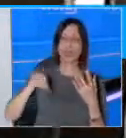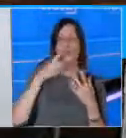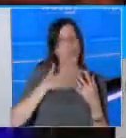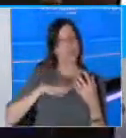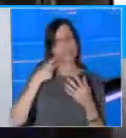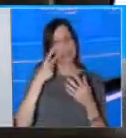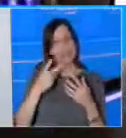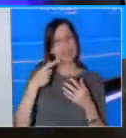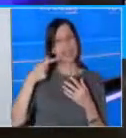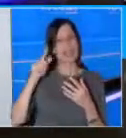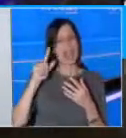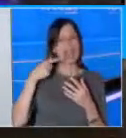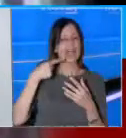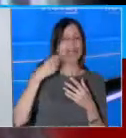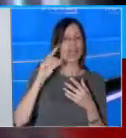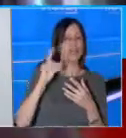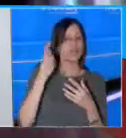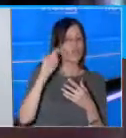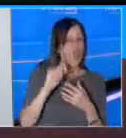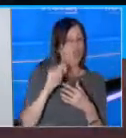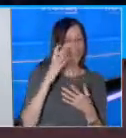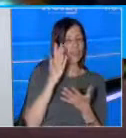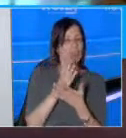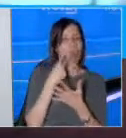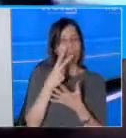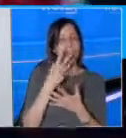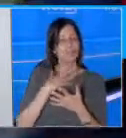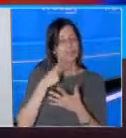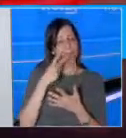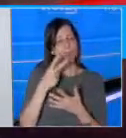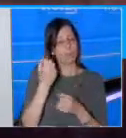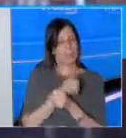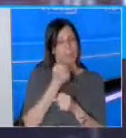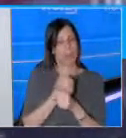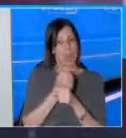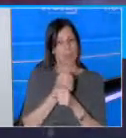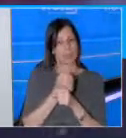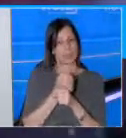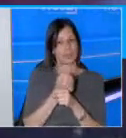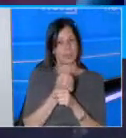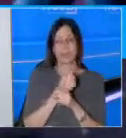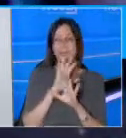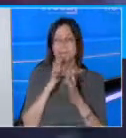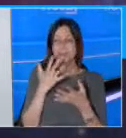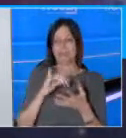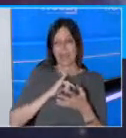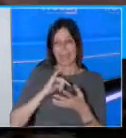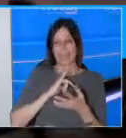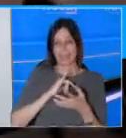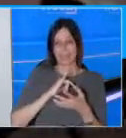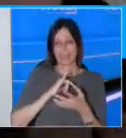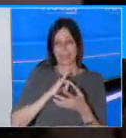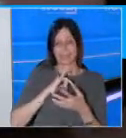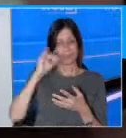את גל גדות שלנו כבר בפעולה. כן. אבל מה שבאמת מעניין הוא